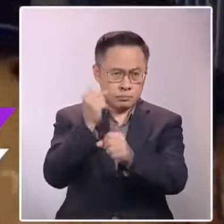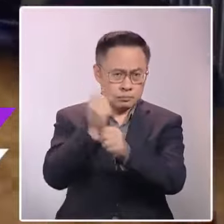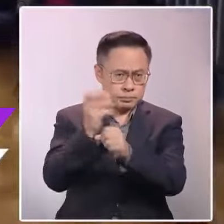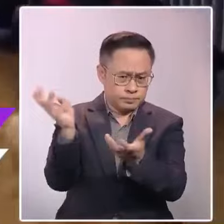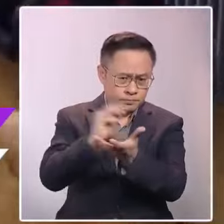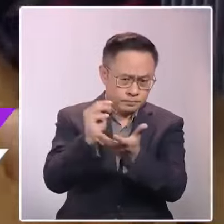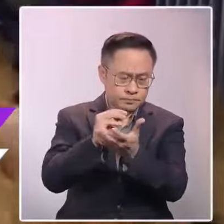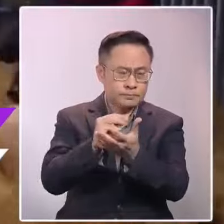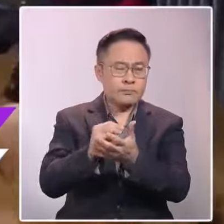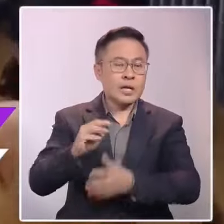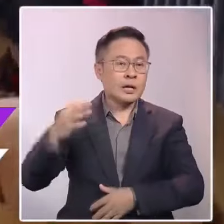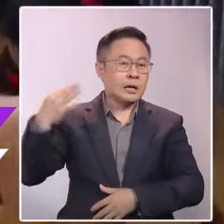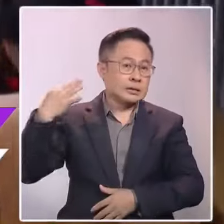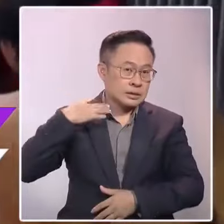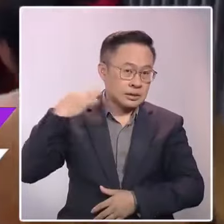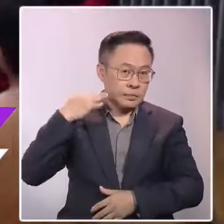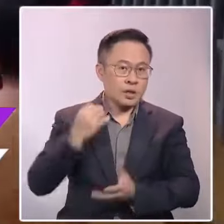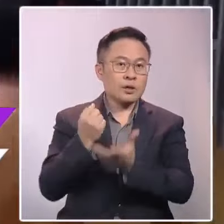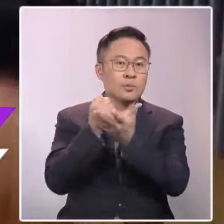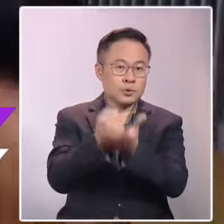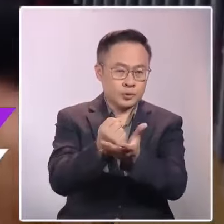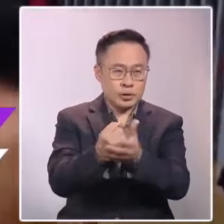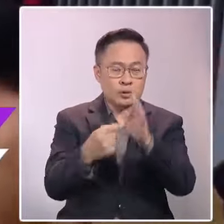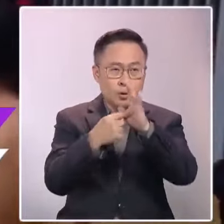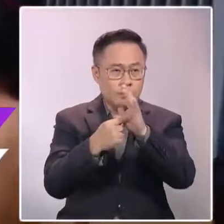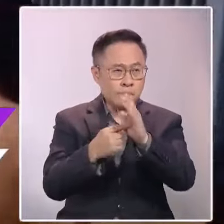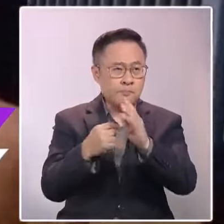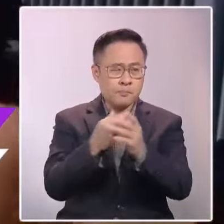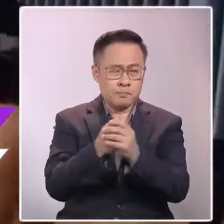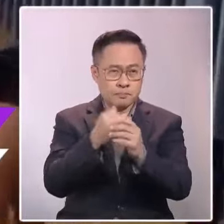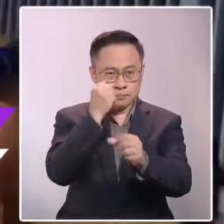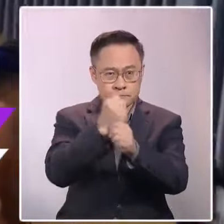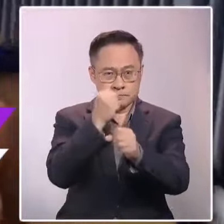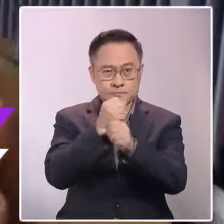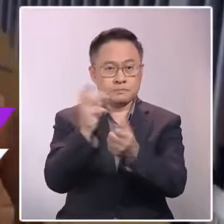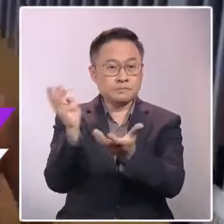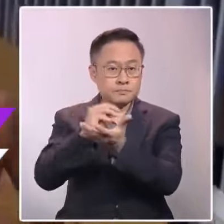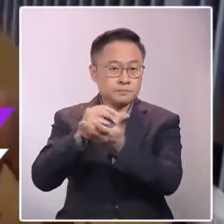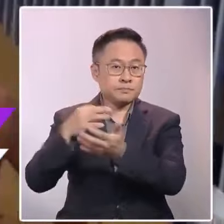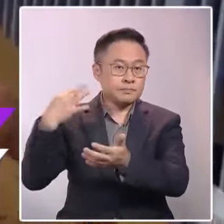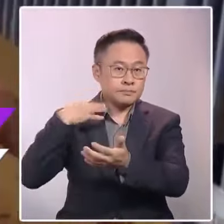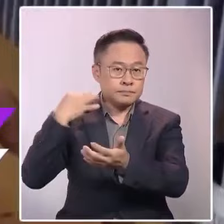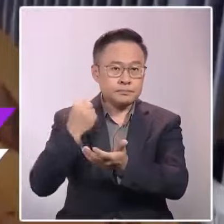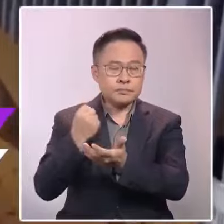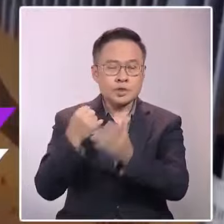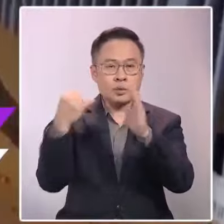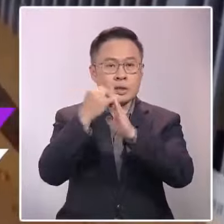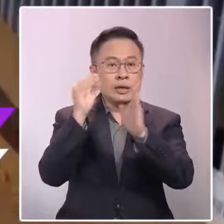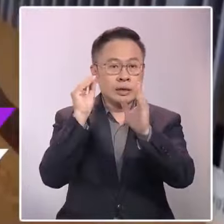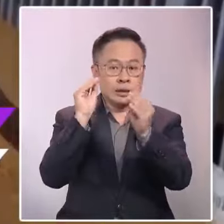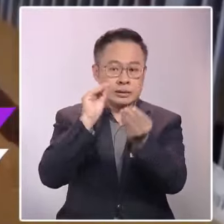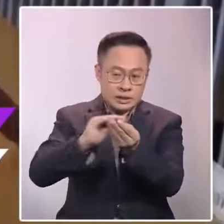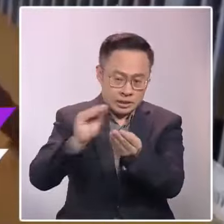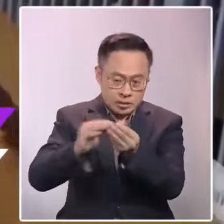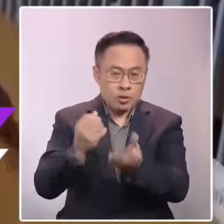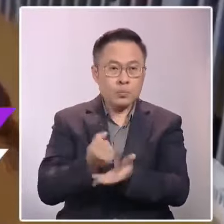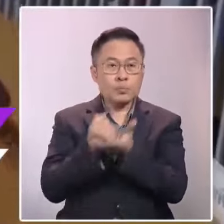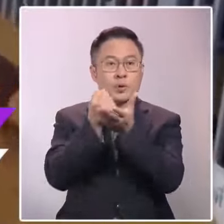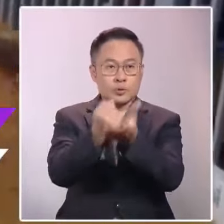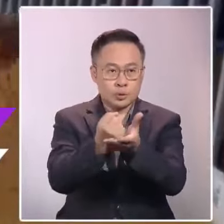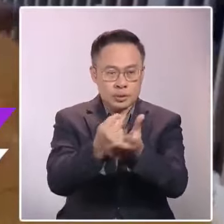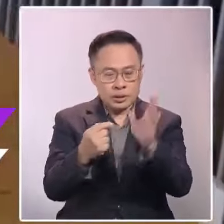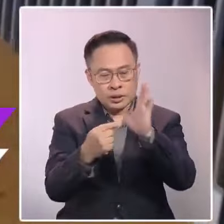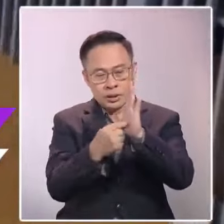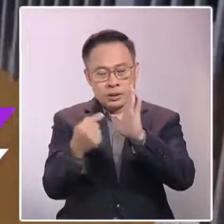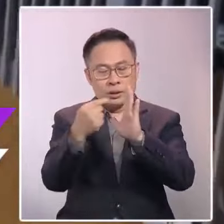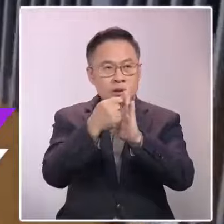ยกู้ภัยที่เห็นนี้คือกู้ภัยฉะเชิงเทราจุดบางคล้าค่ะเข้าไปช่วยเหลือประชาชนในพื้นที่7นะคะ